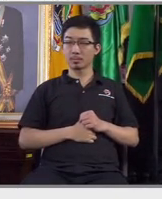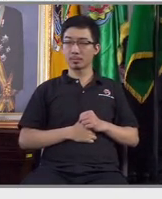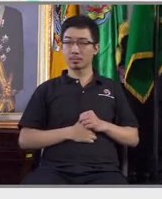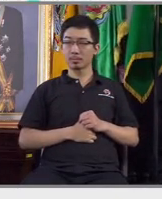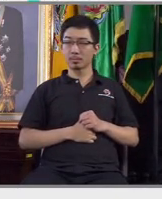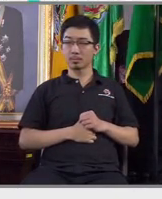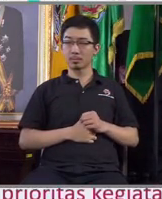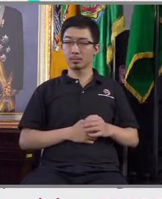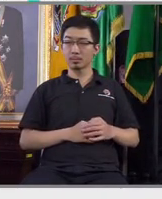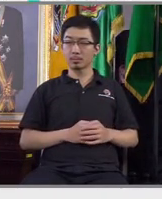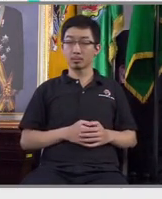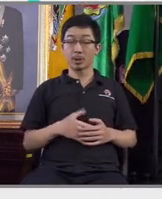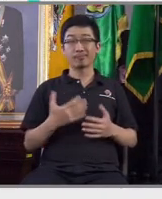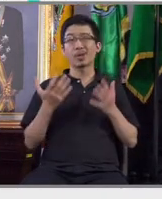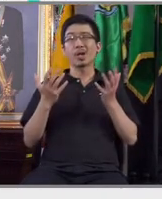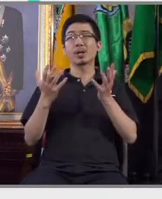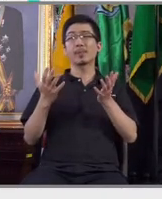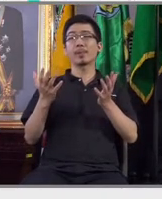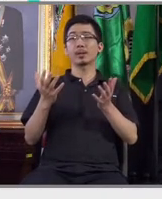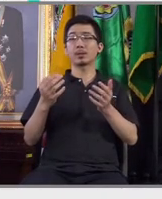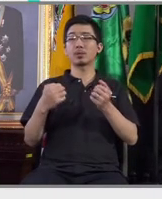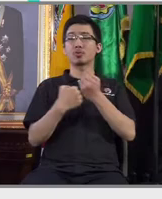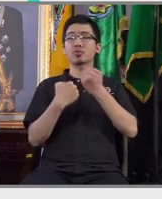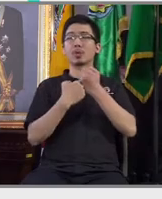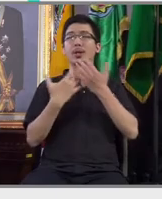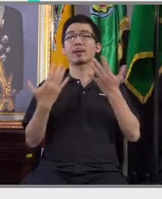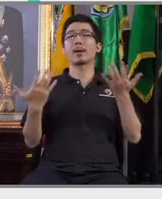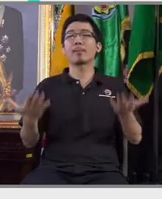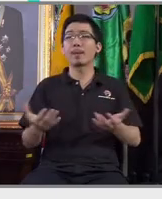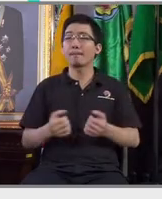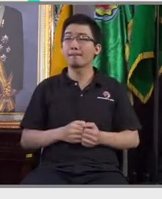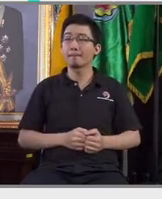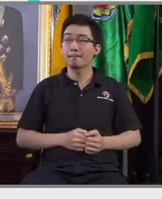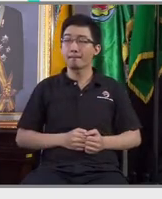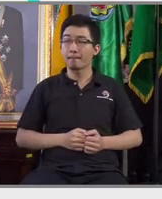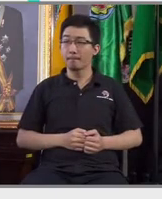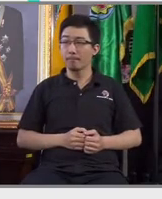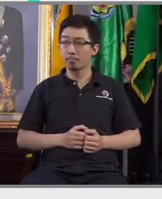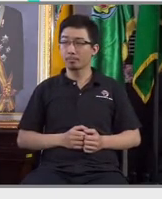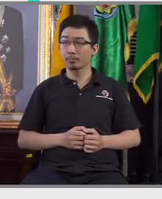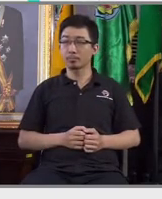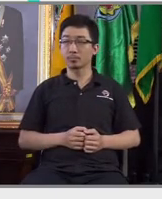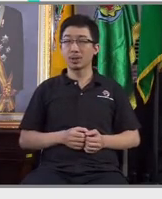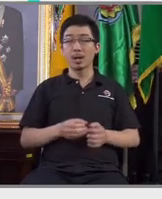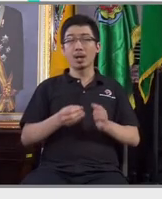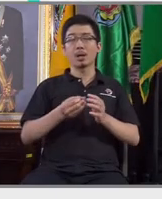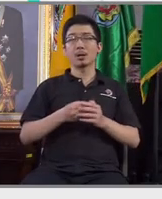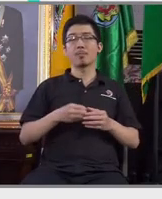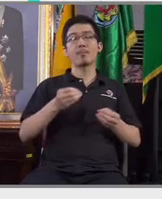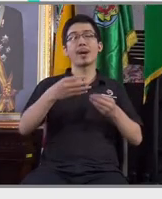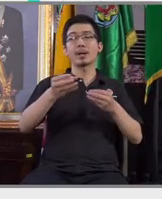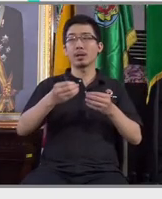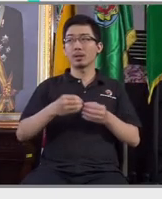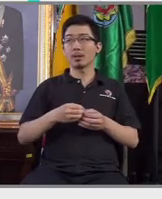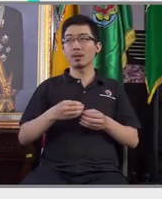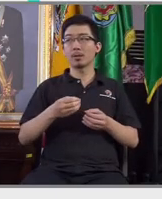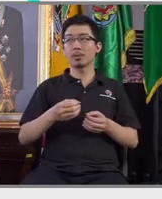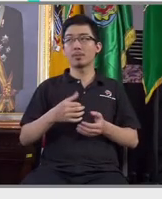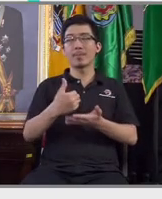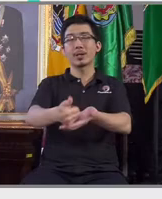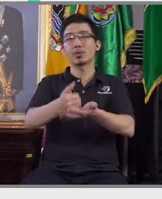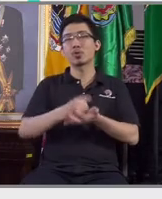pusat, pembiayaan pembangunan infrastruktur di Kabupaten Demak yang dapat meningkatkan daya dukung